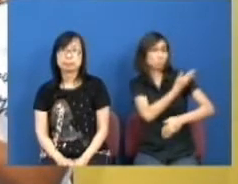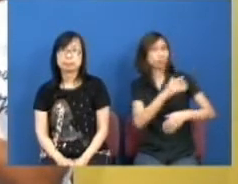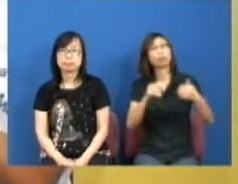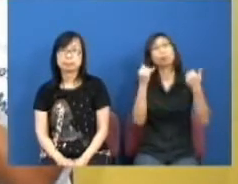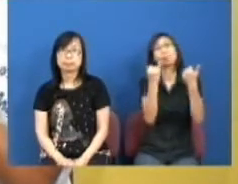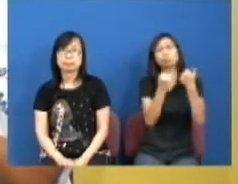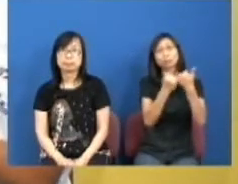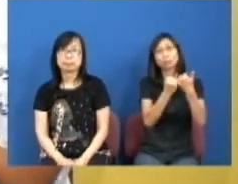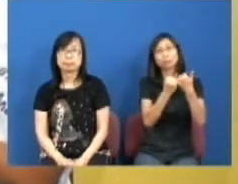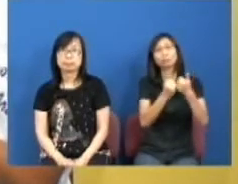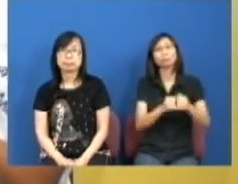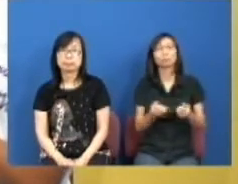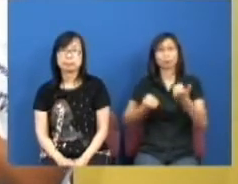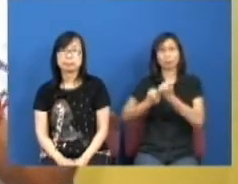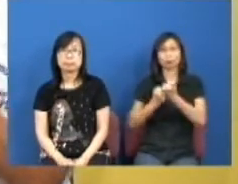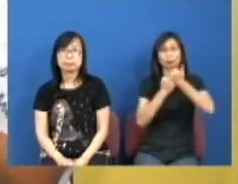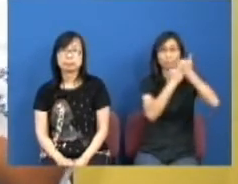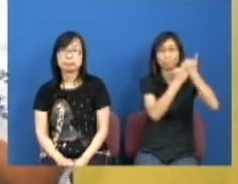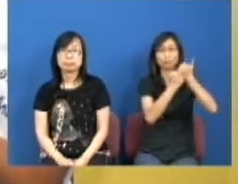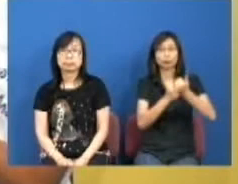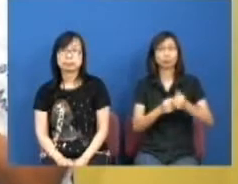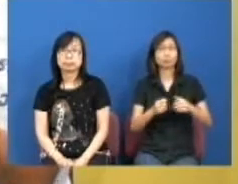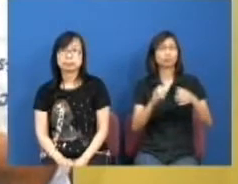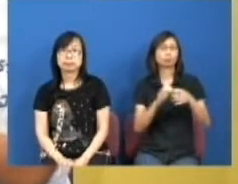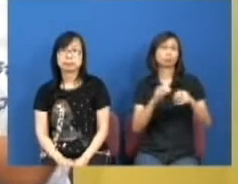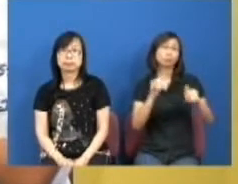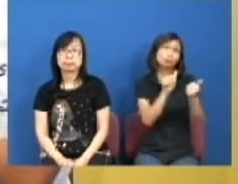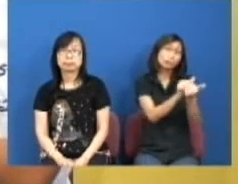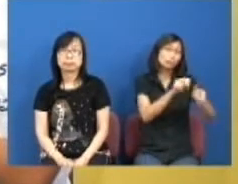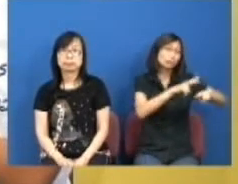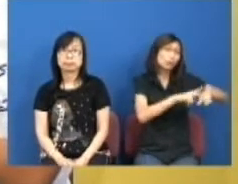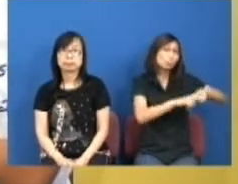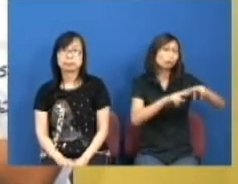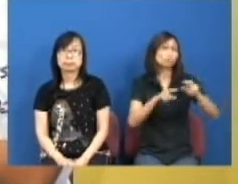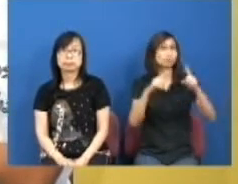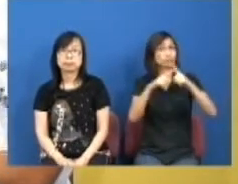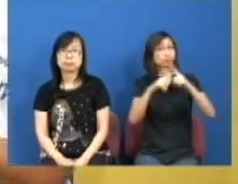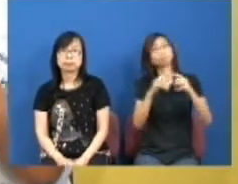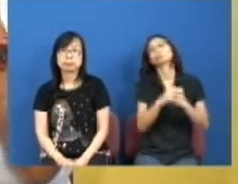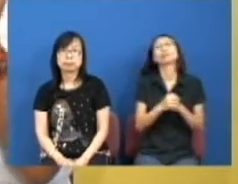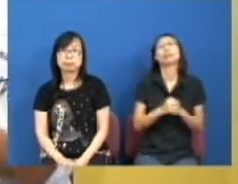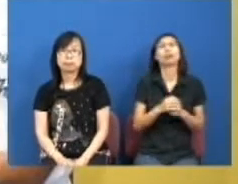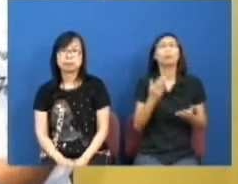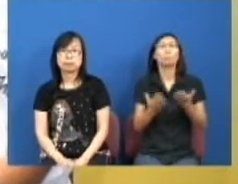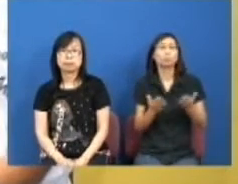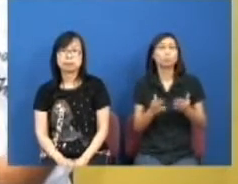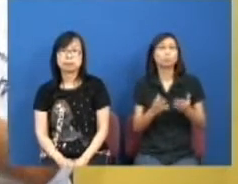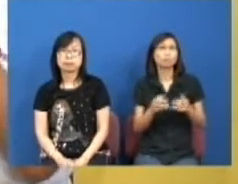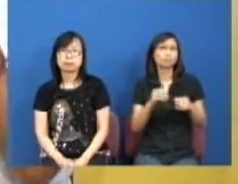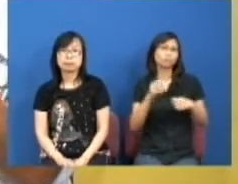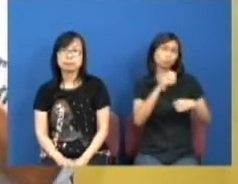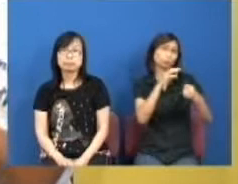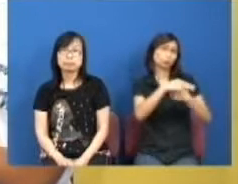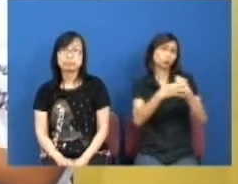啊，去到支持一啲建制派人士。咁大家都可能都會留意到，就係話無論係國情交流團啊，